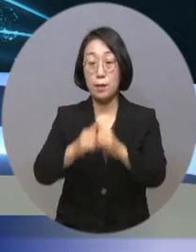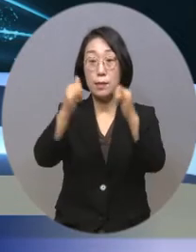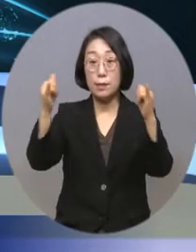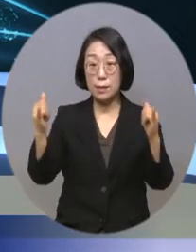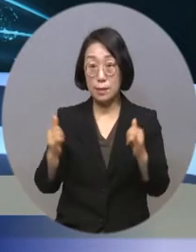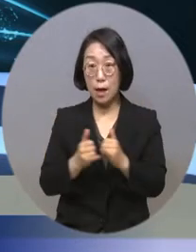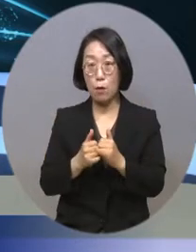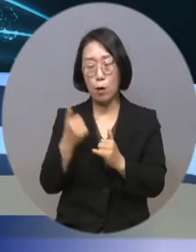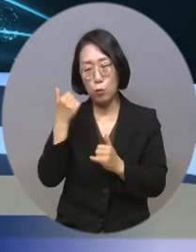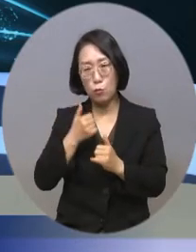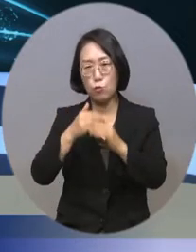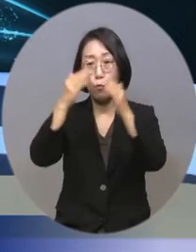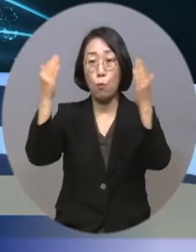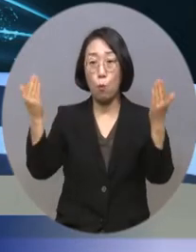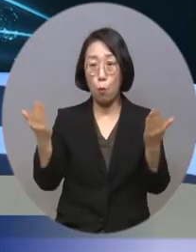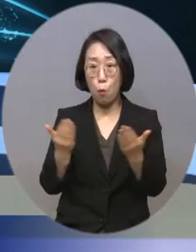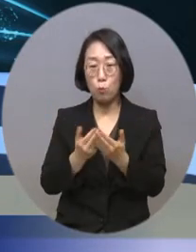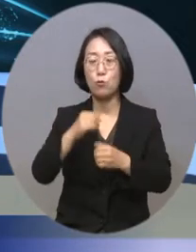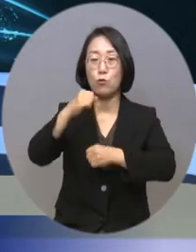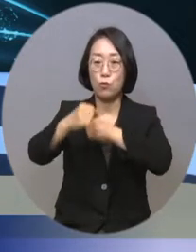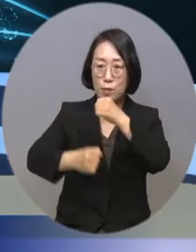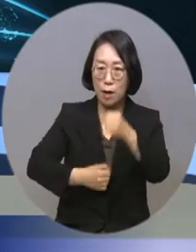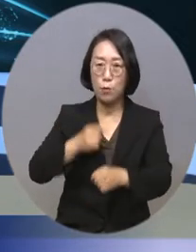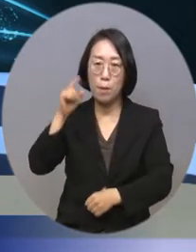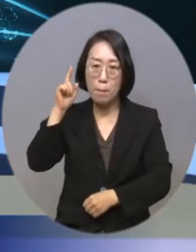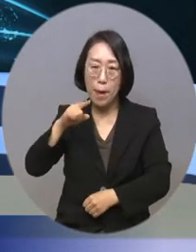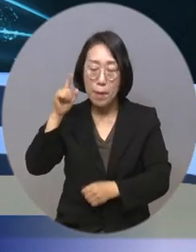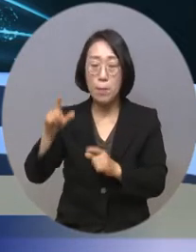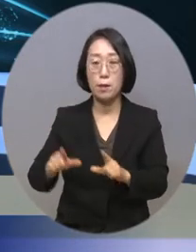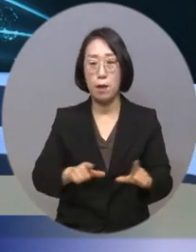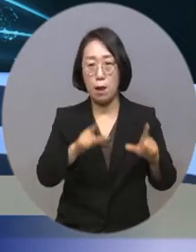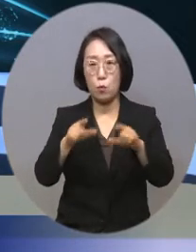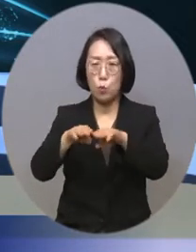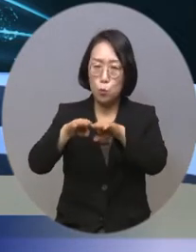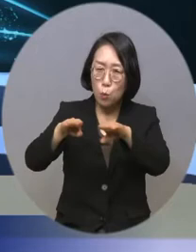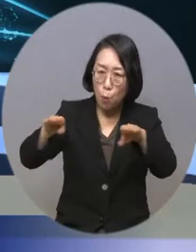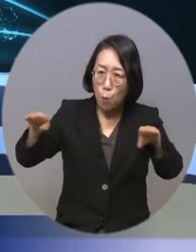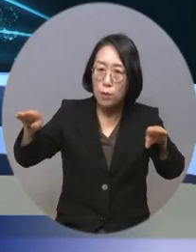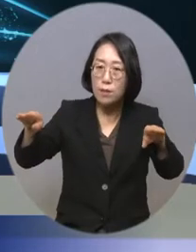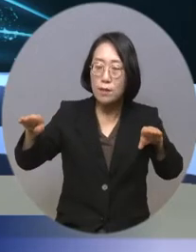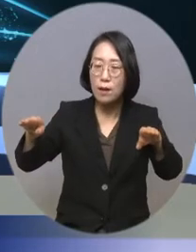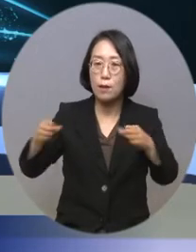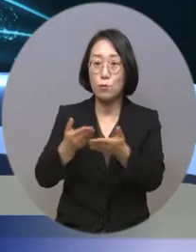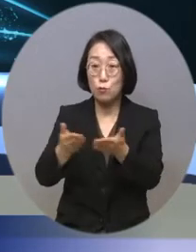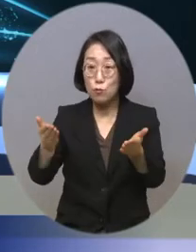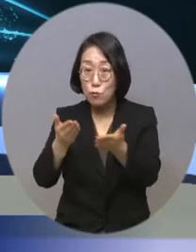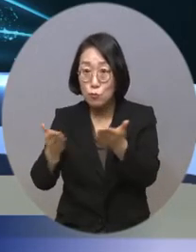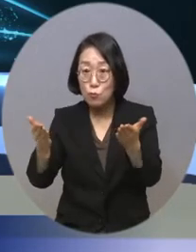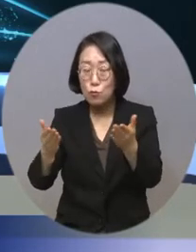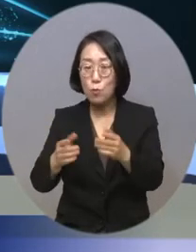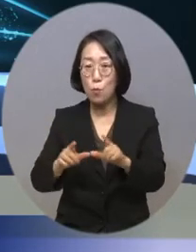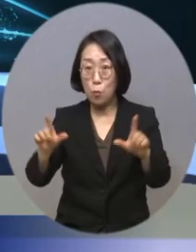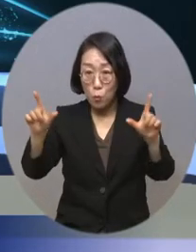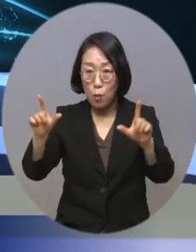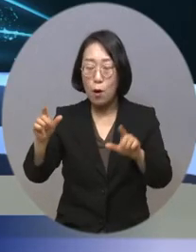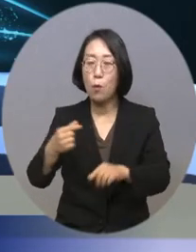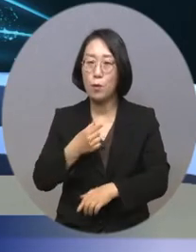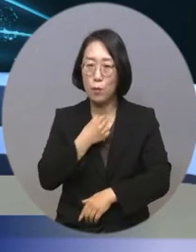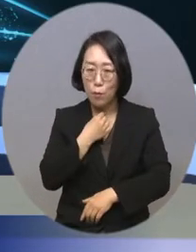살아가는 누구나 자유롭게 일상을 누리고 동등한 기회를 보장받을 수 있는 세상이 하루빨리 올 수 있기를